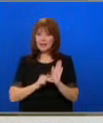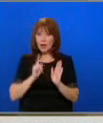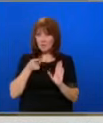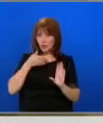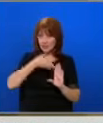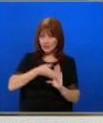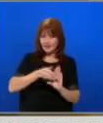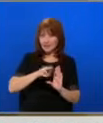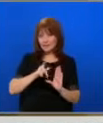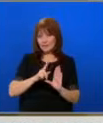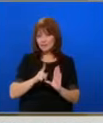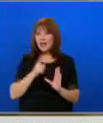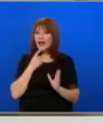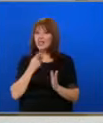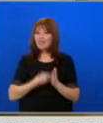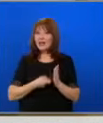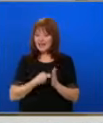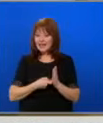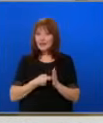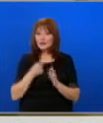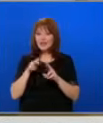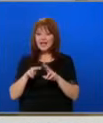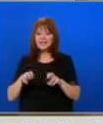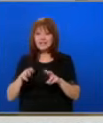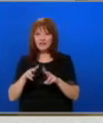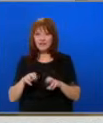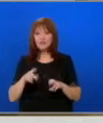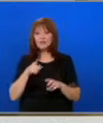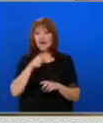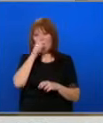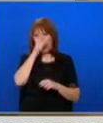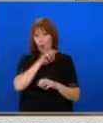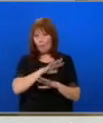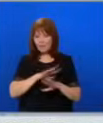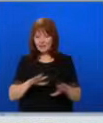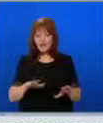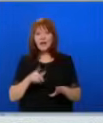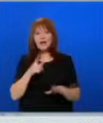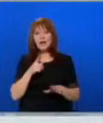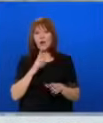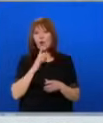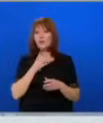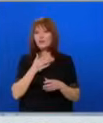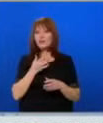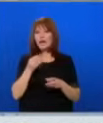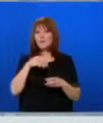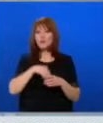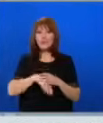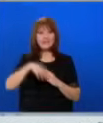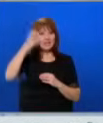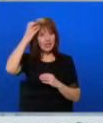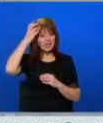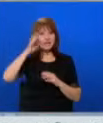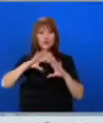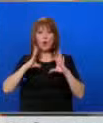влезе. Твърдението на потребителя, че изследването PISA е западняшка обида и пропаганда, се опровергава от факта, че в него участват държави от